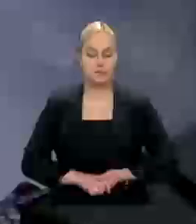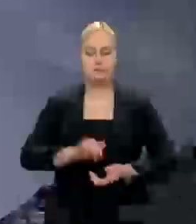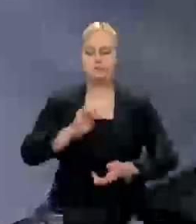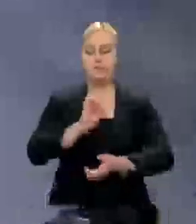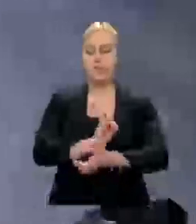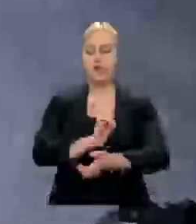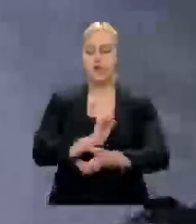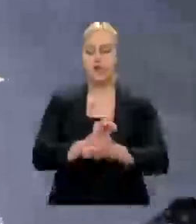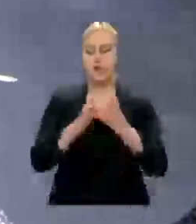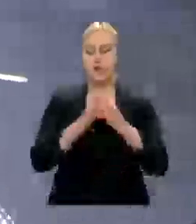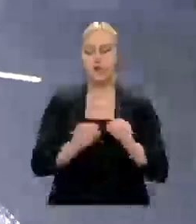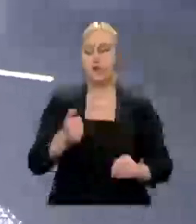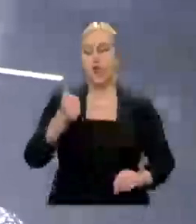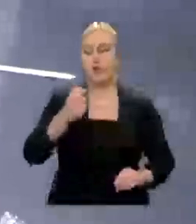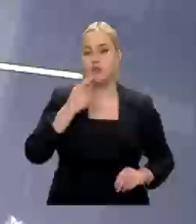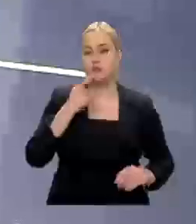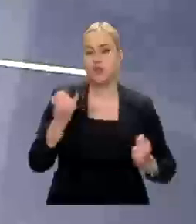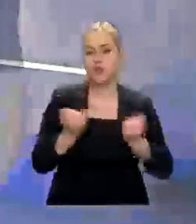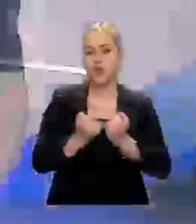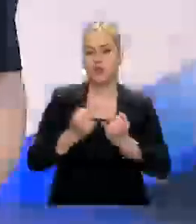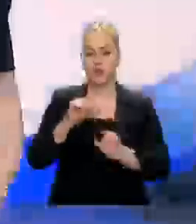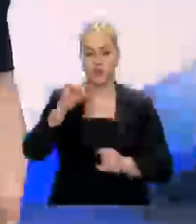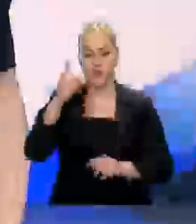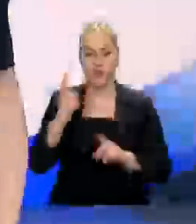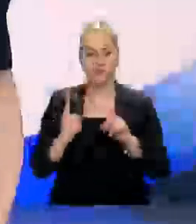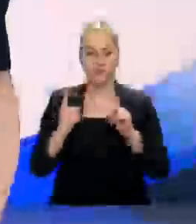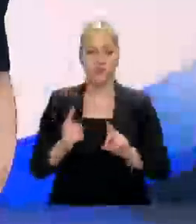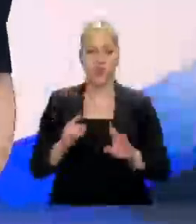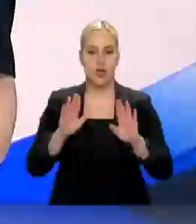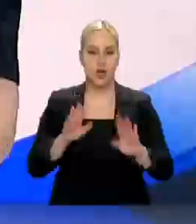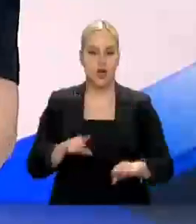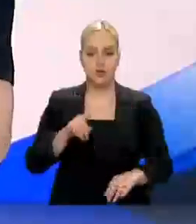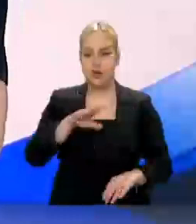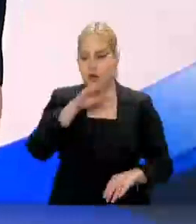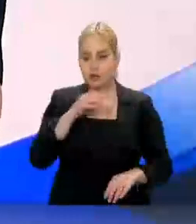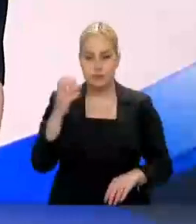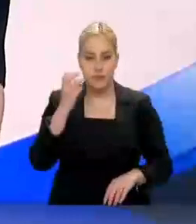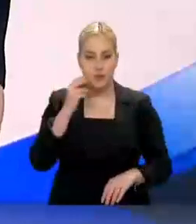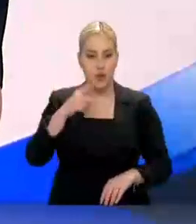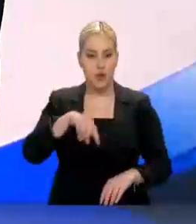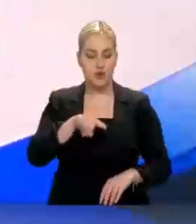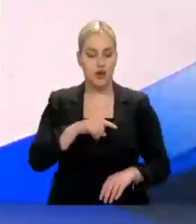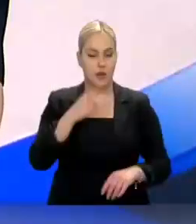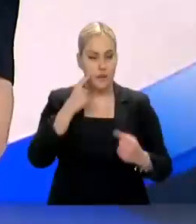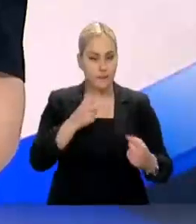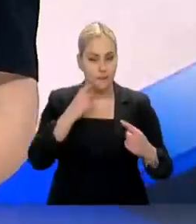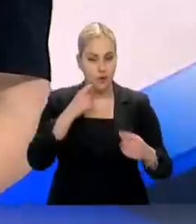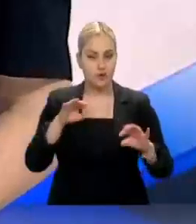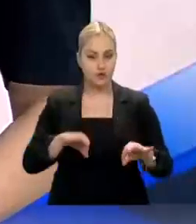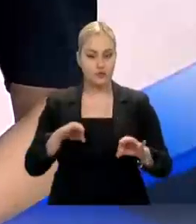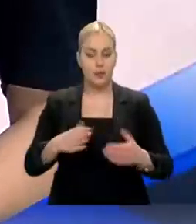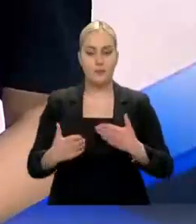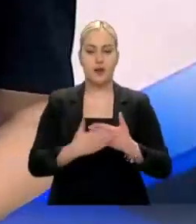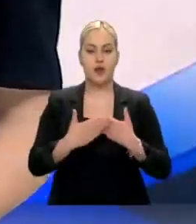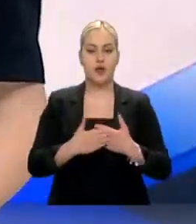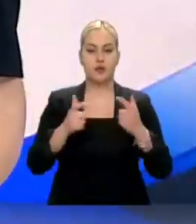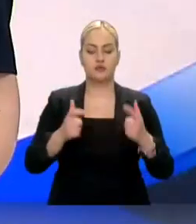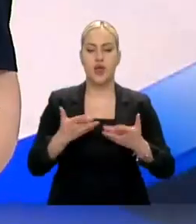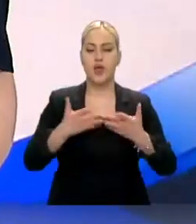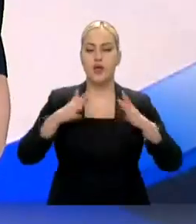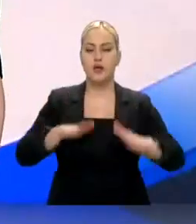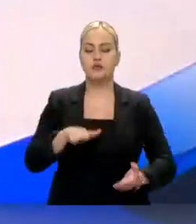ailesini kaybetti 6 yaşındaki kardeşi ile yapayalnız kaldı yaşlı babaannesi onlara kol kanat geriyor şimdi